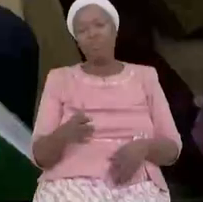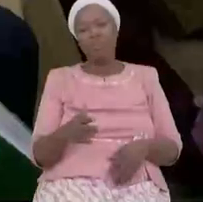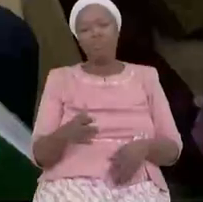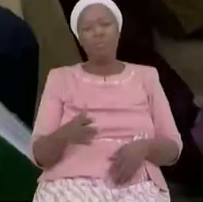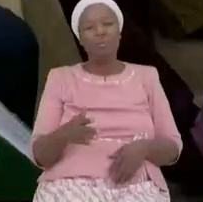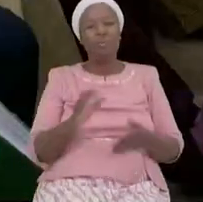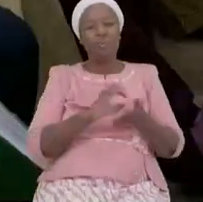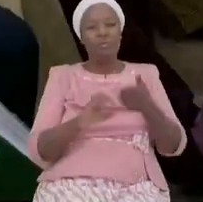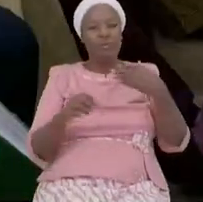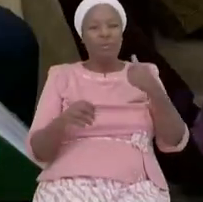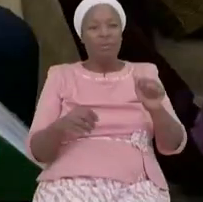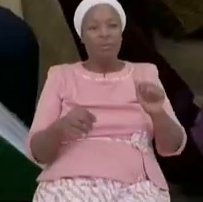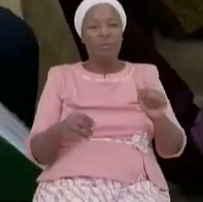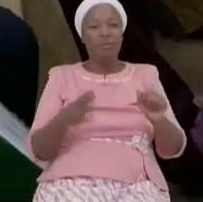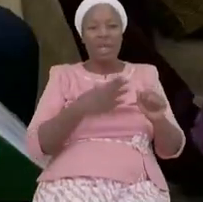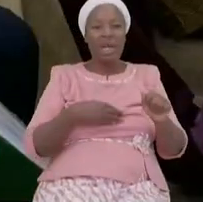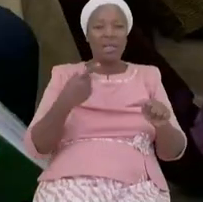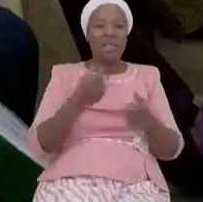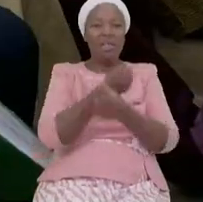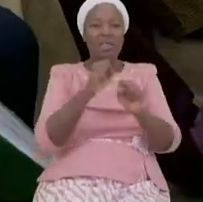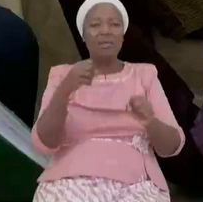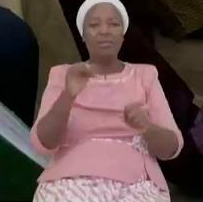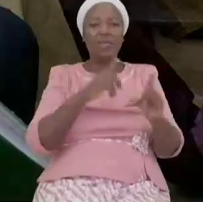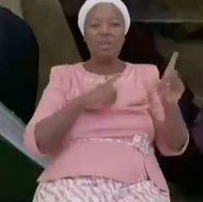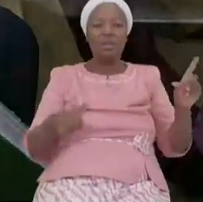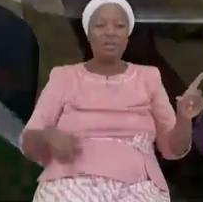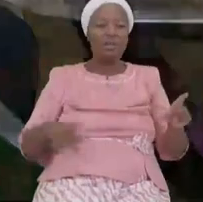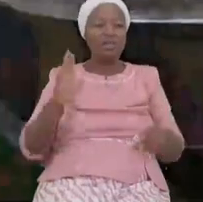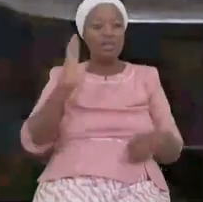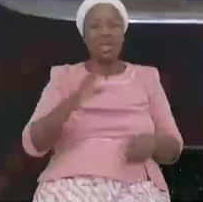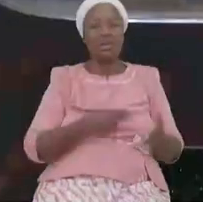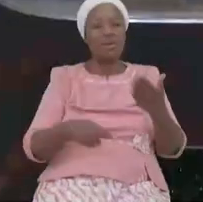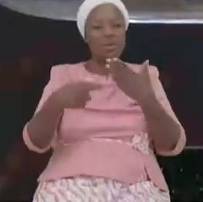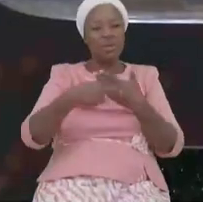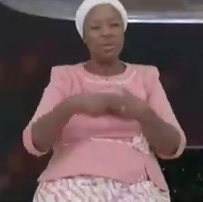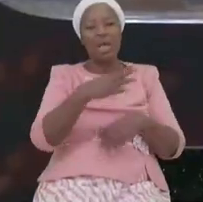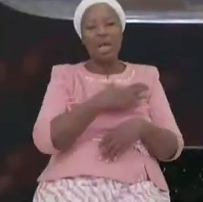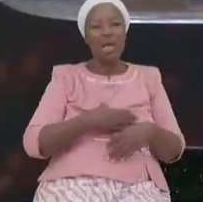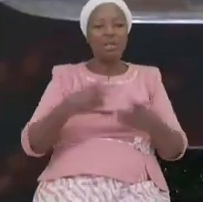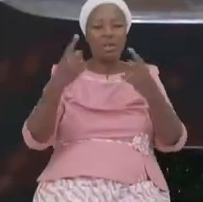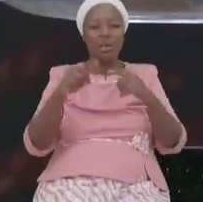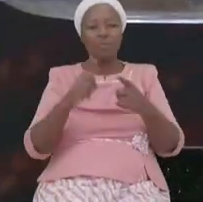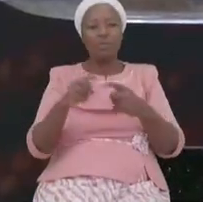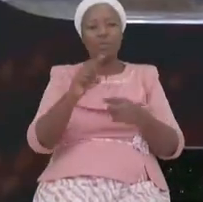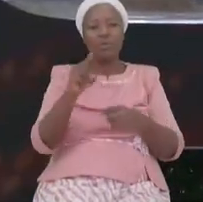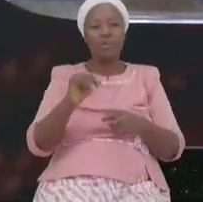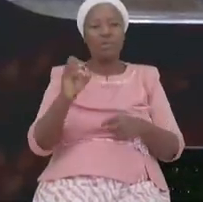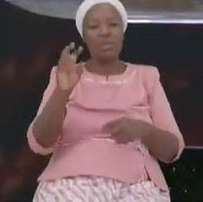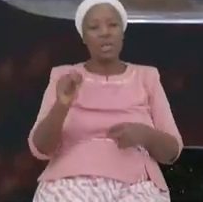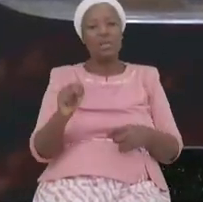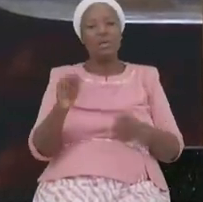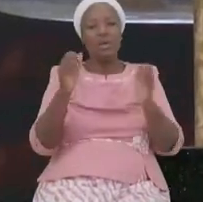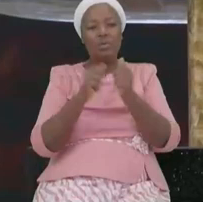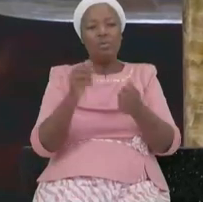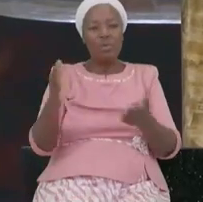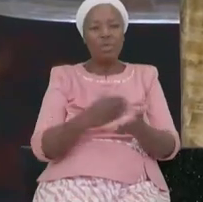Verset 10. Les rachetés de l'Éternel retourneront. Ils iront à Sion avec chant de triomphe